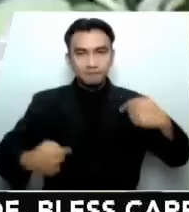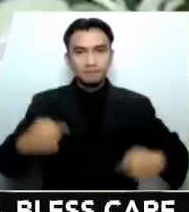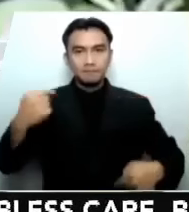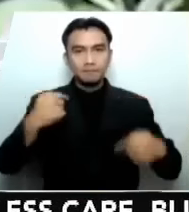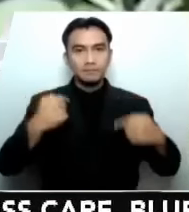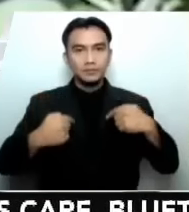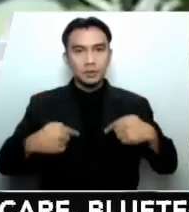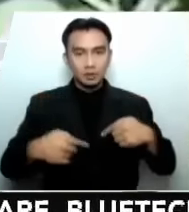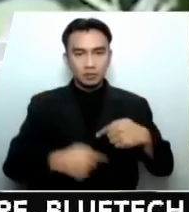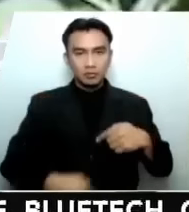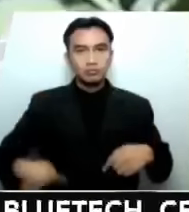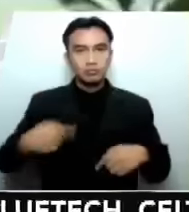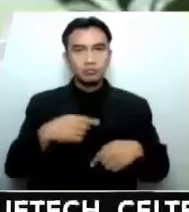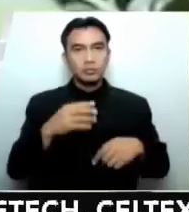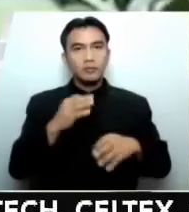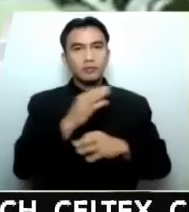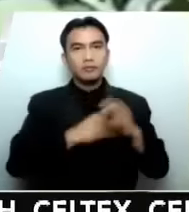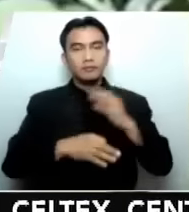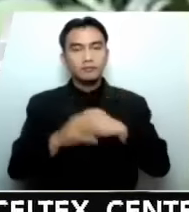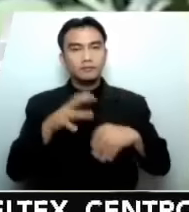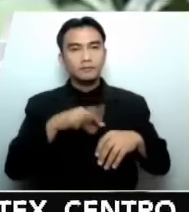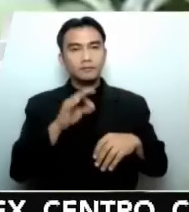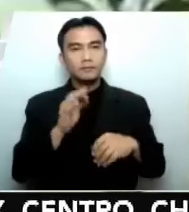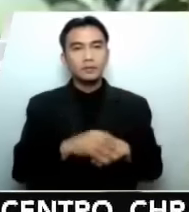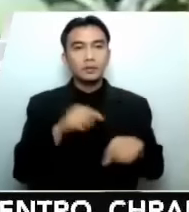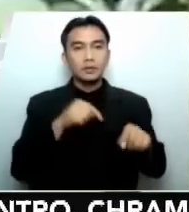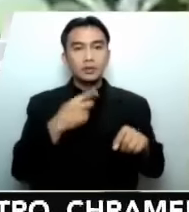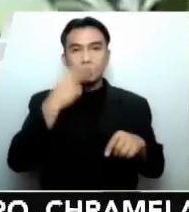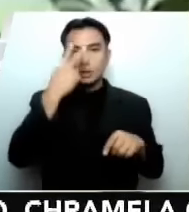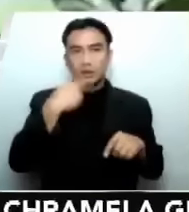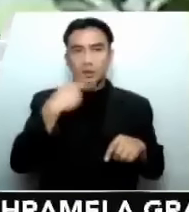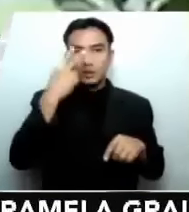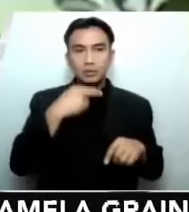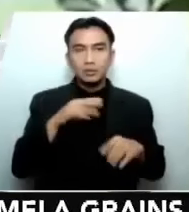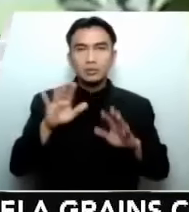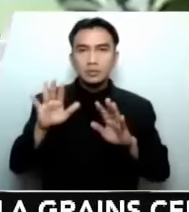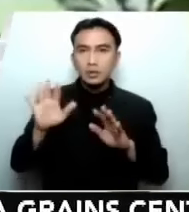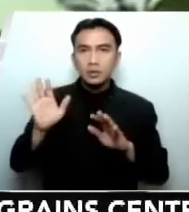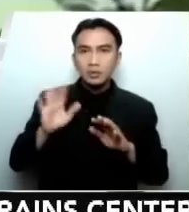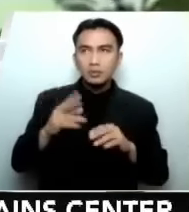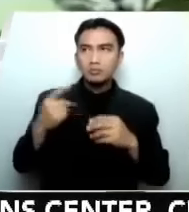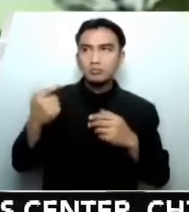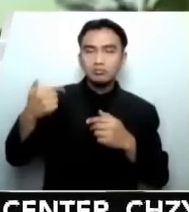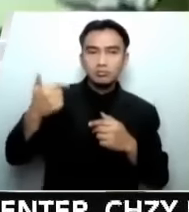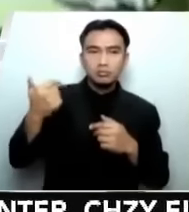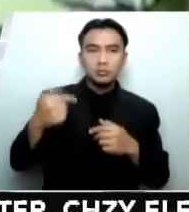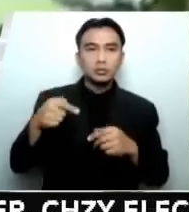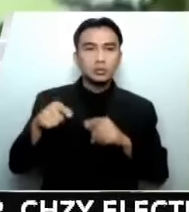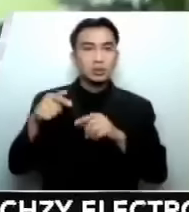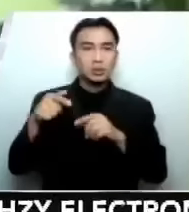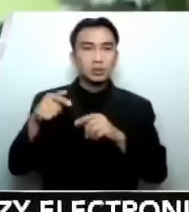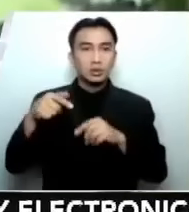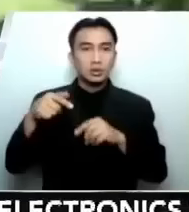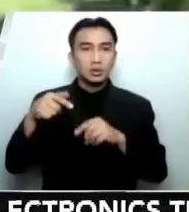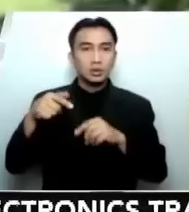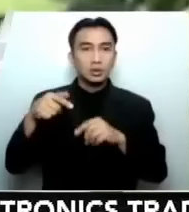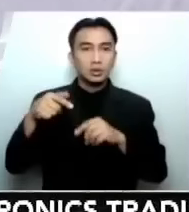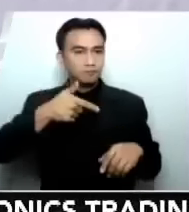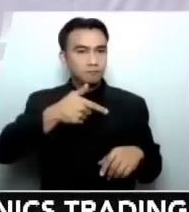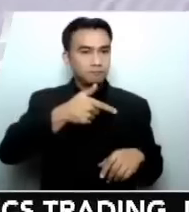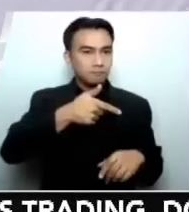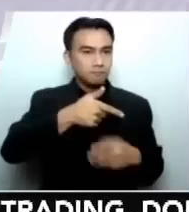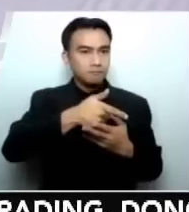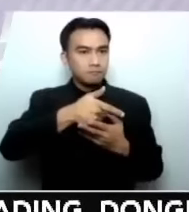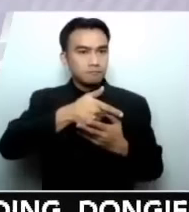paa. Kahit umiiyak at nagmamakaawa, patuloy pa rin sa pagtutok ng baril ang suspect. Lumalabas